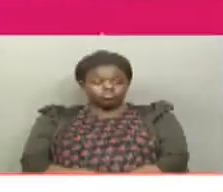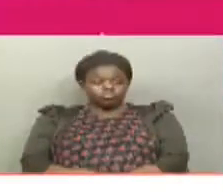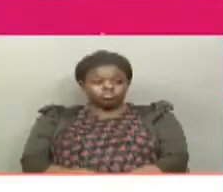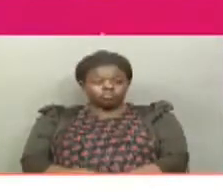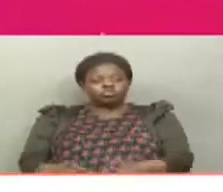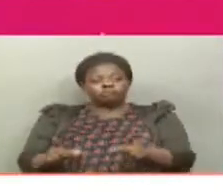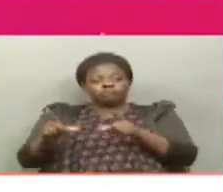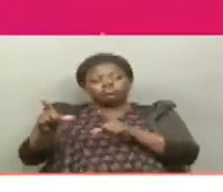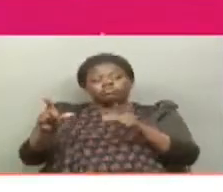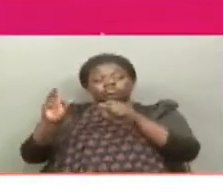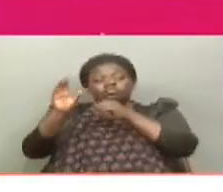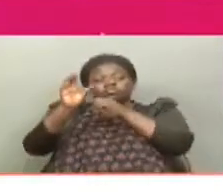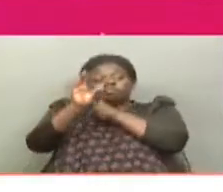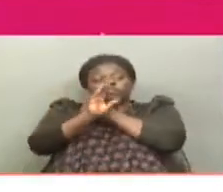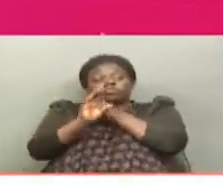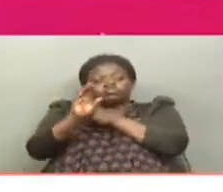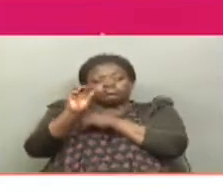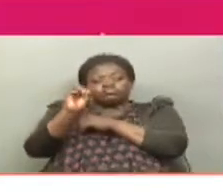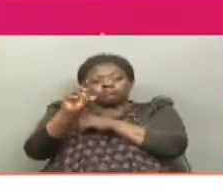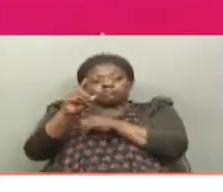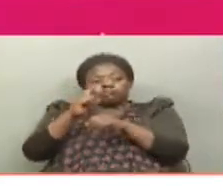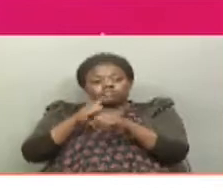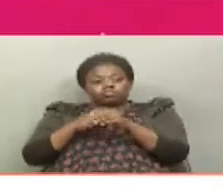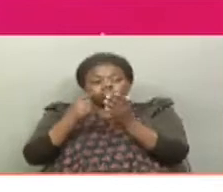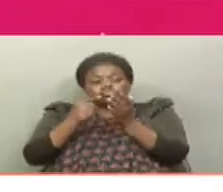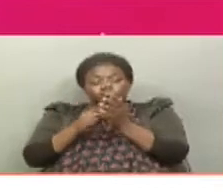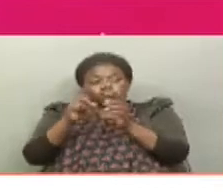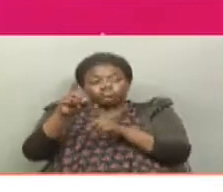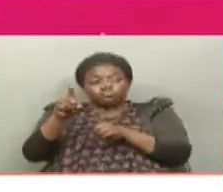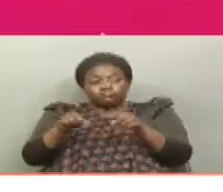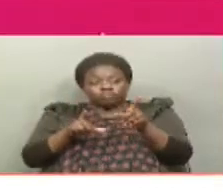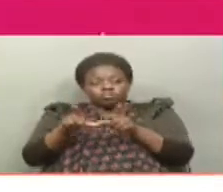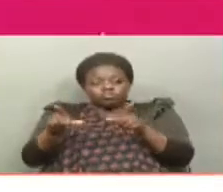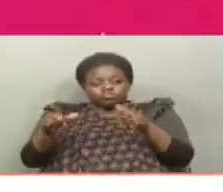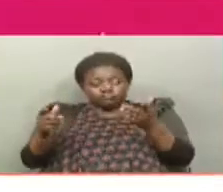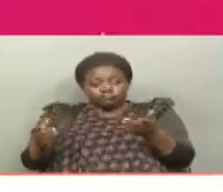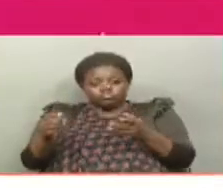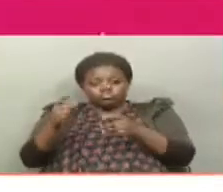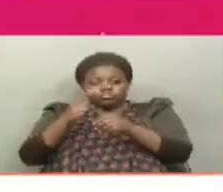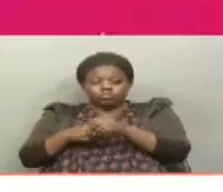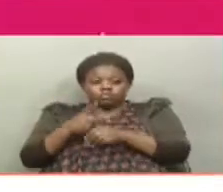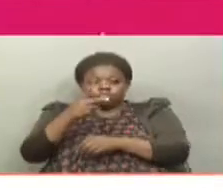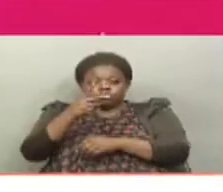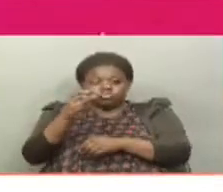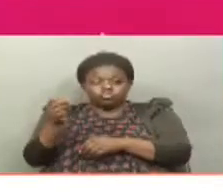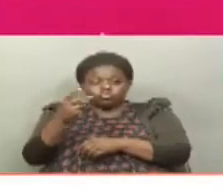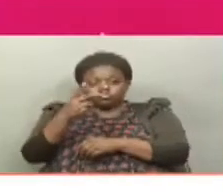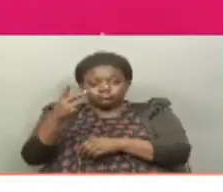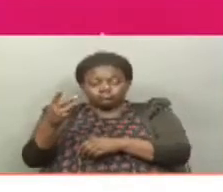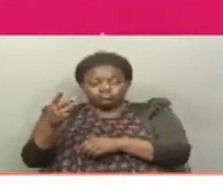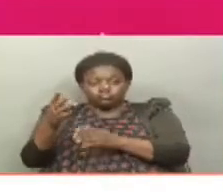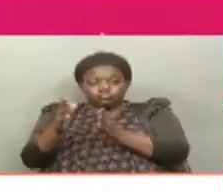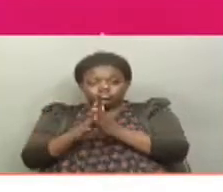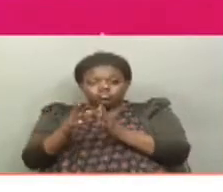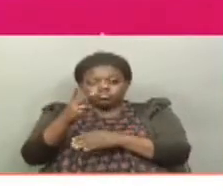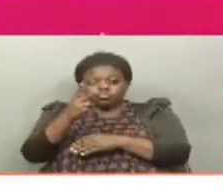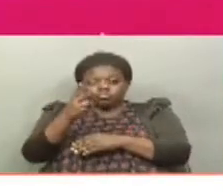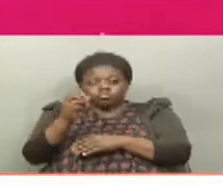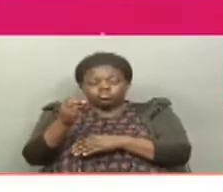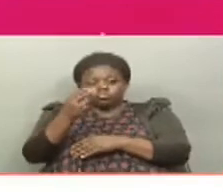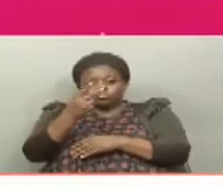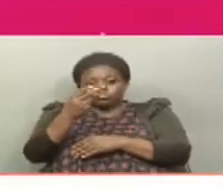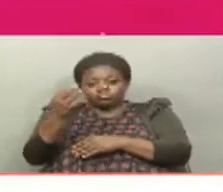Ate yole jieguanga ya Star Times Uganda Premier League ya season 2023 gulwa wancha